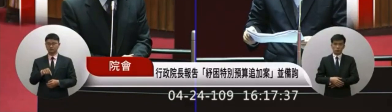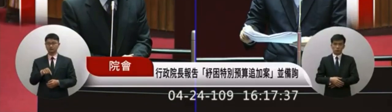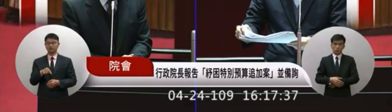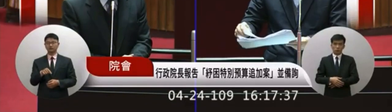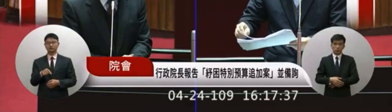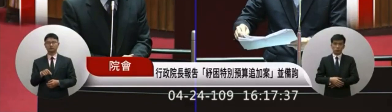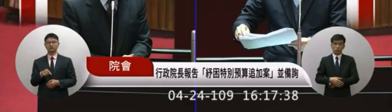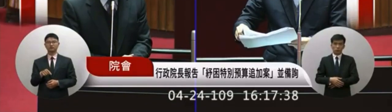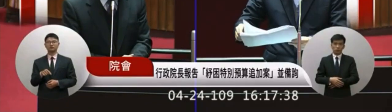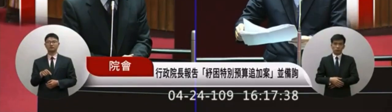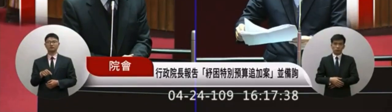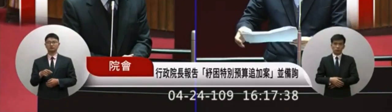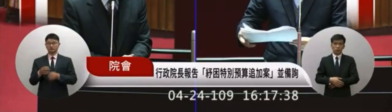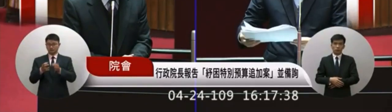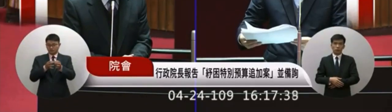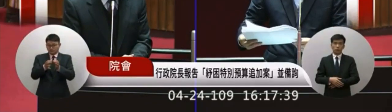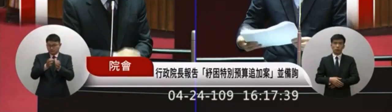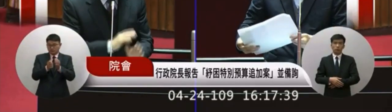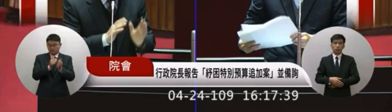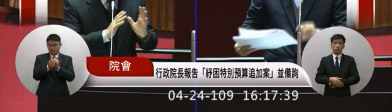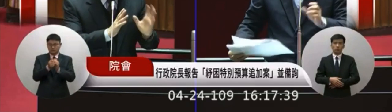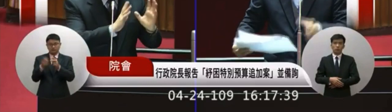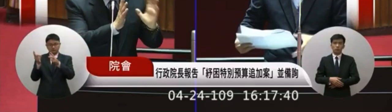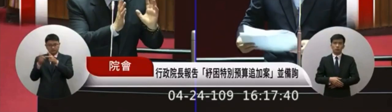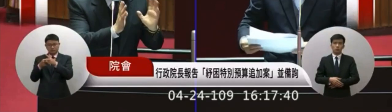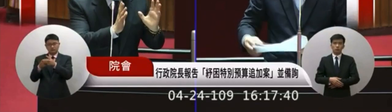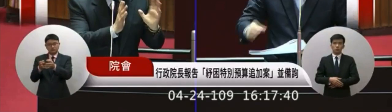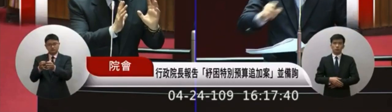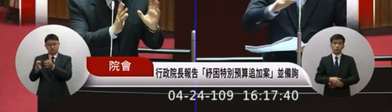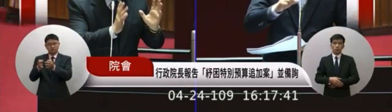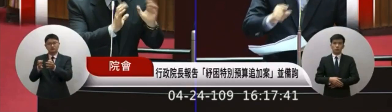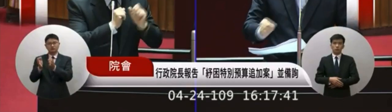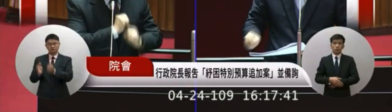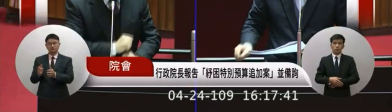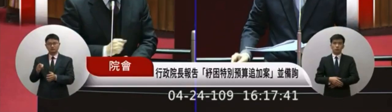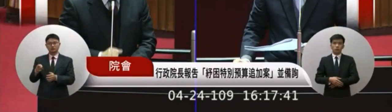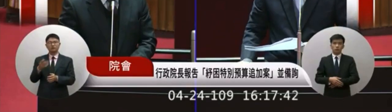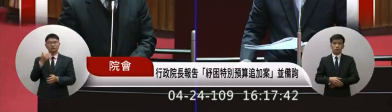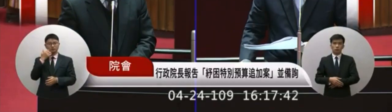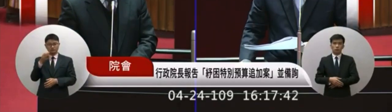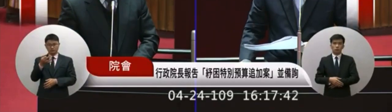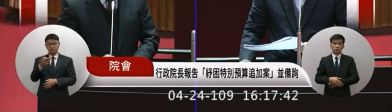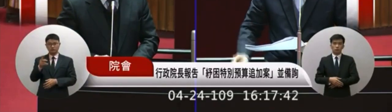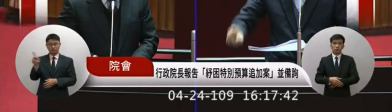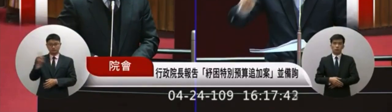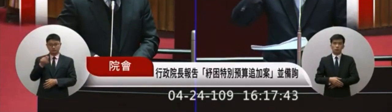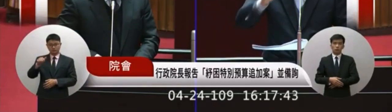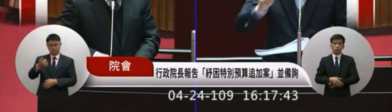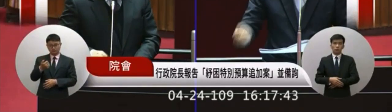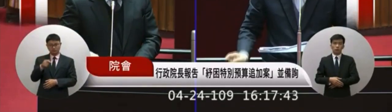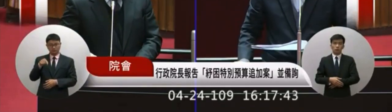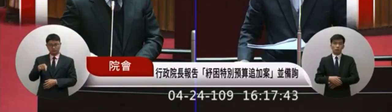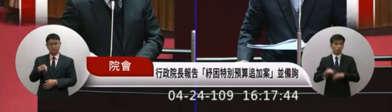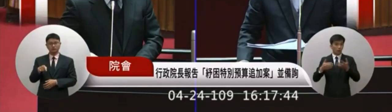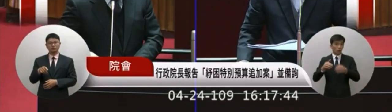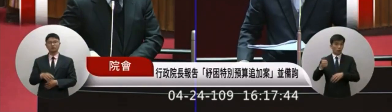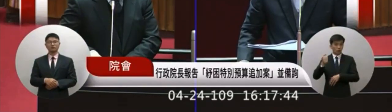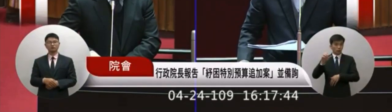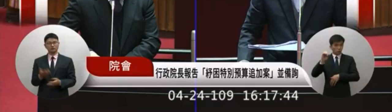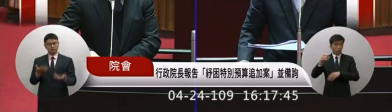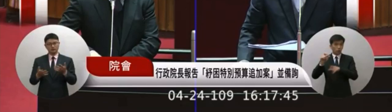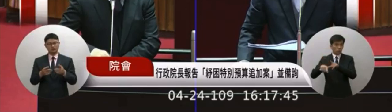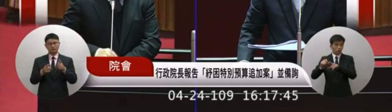谓的我们营业税的小规模营业人里面啊，大概50万里面50万， 所以50万家，